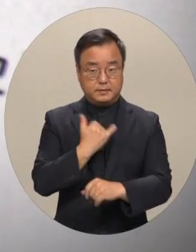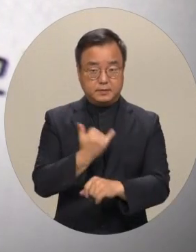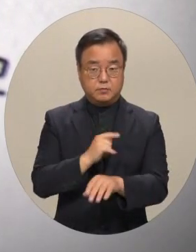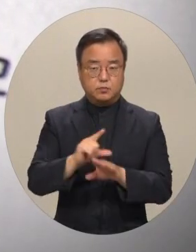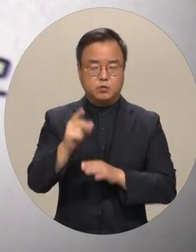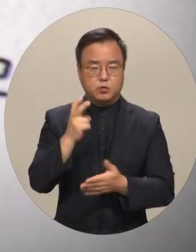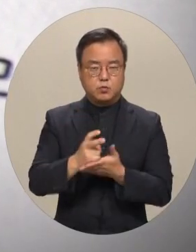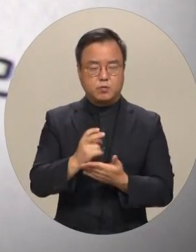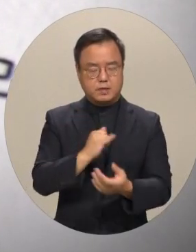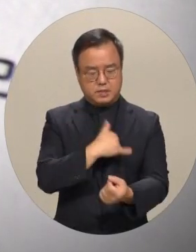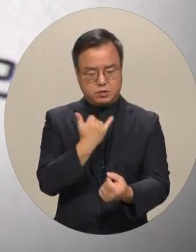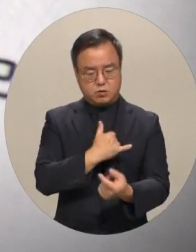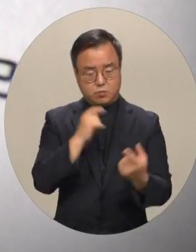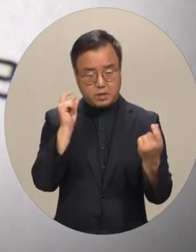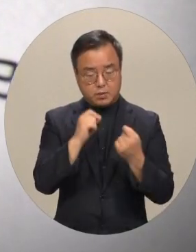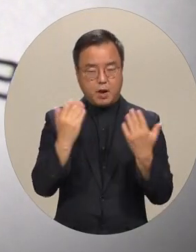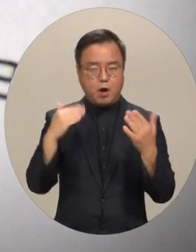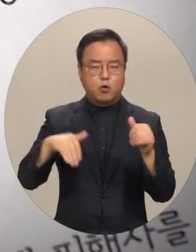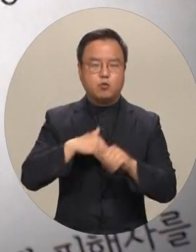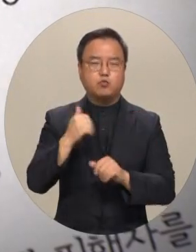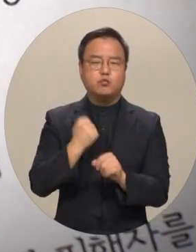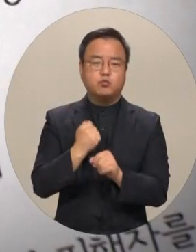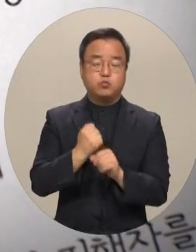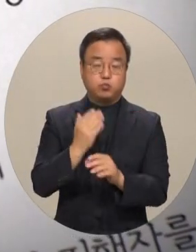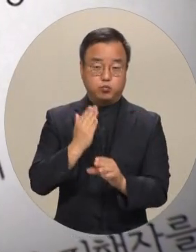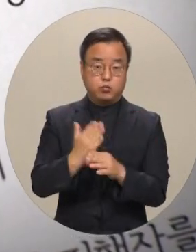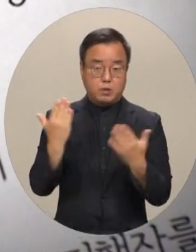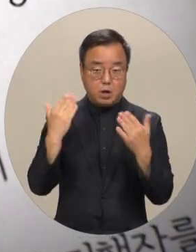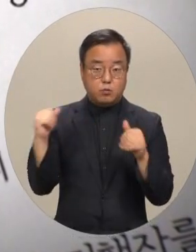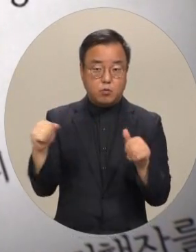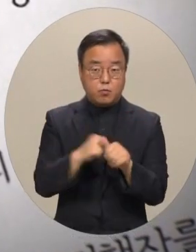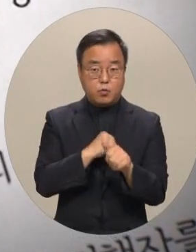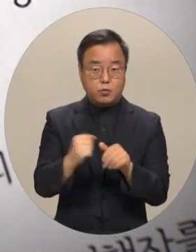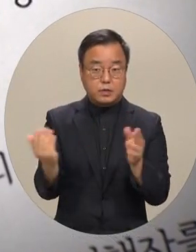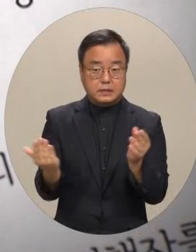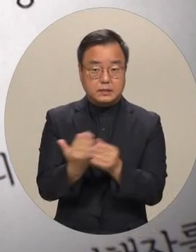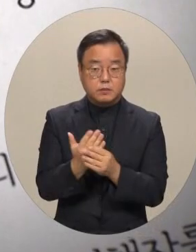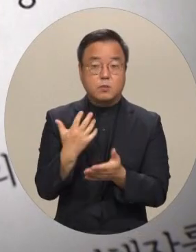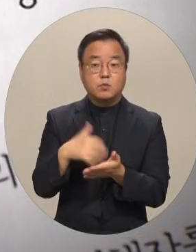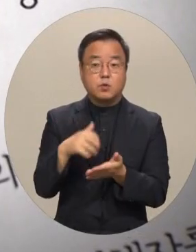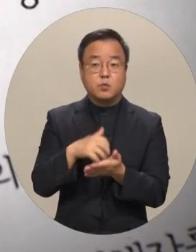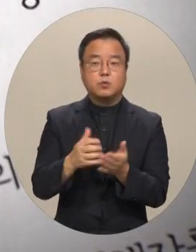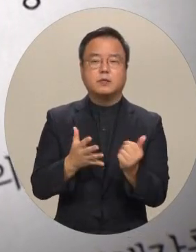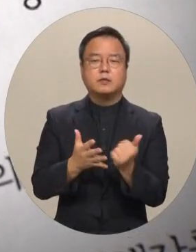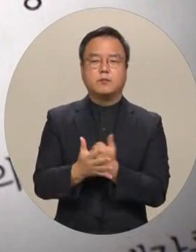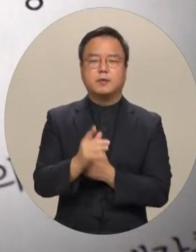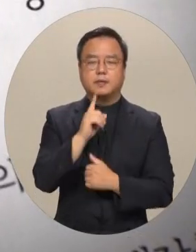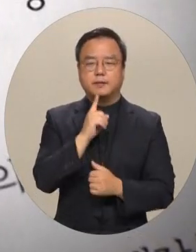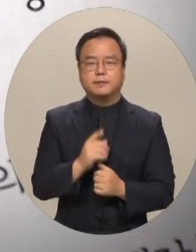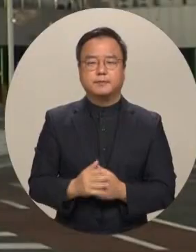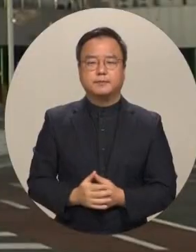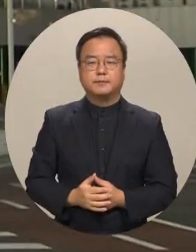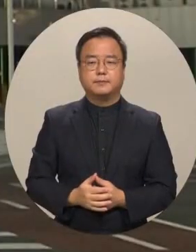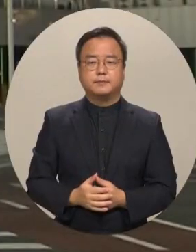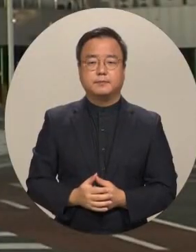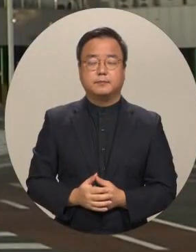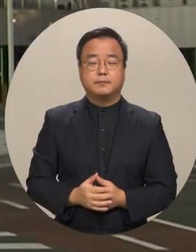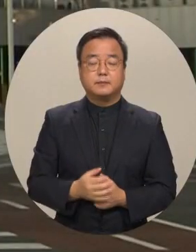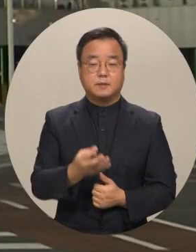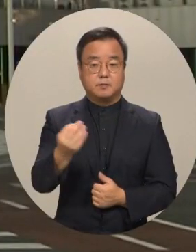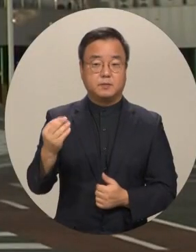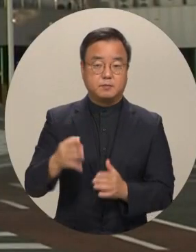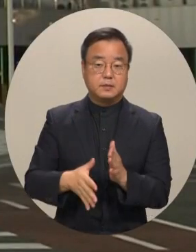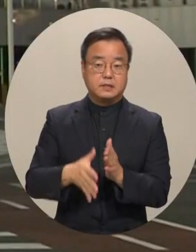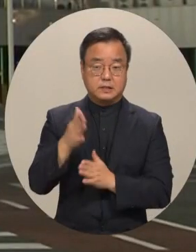인권 친화적인 학교 분위기 조성하면서 학교 폭력 발생 빈도에도 영향을 미쳤단 분석입니다 하지만 일부